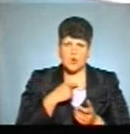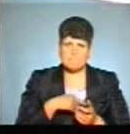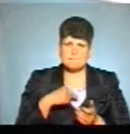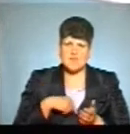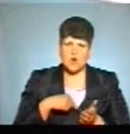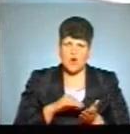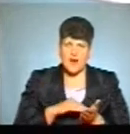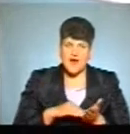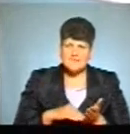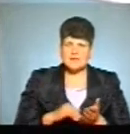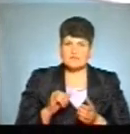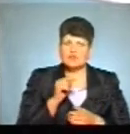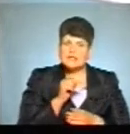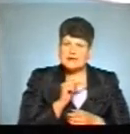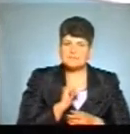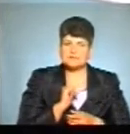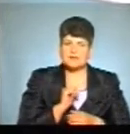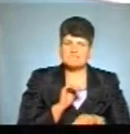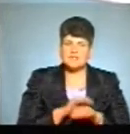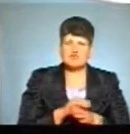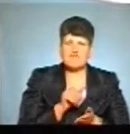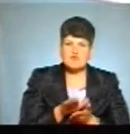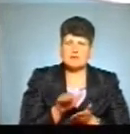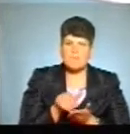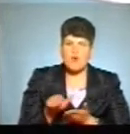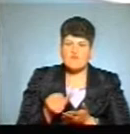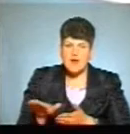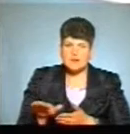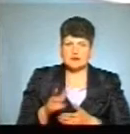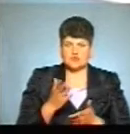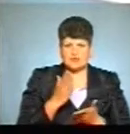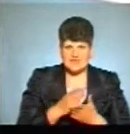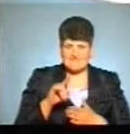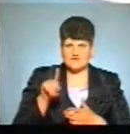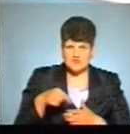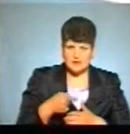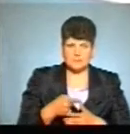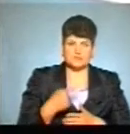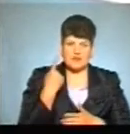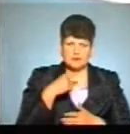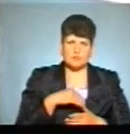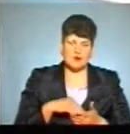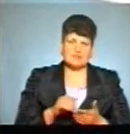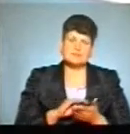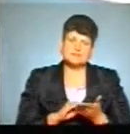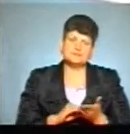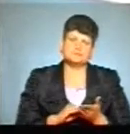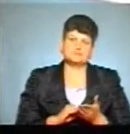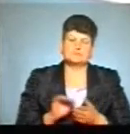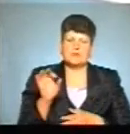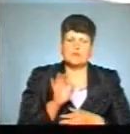вони там фактично відмовляли, якщо є вимога у автобіографії зазначити